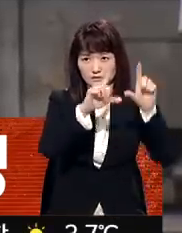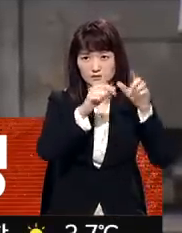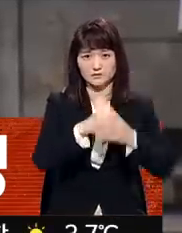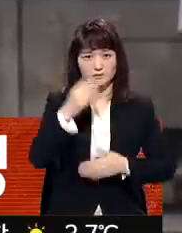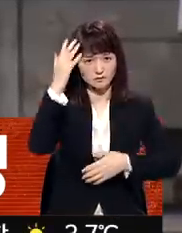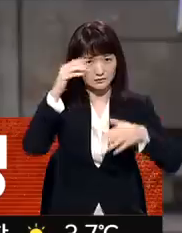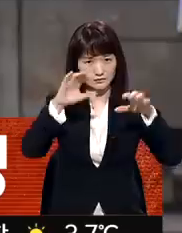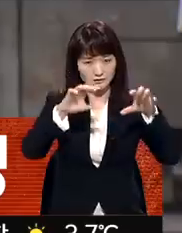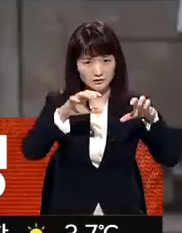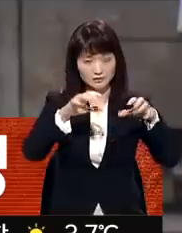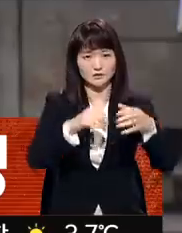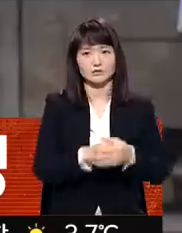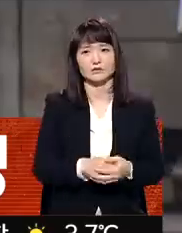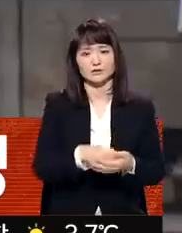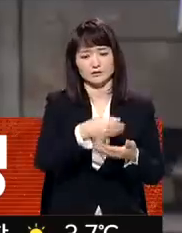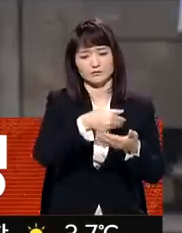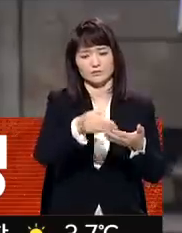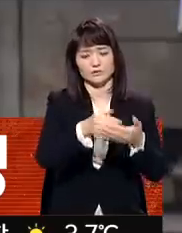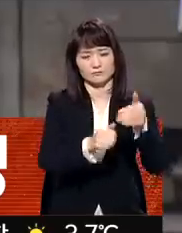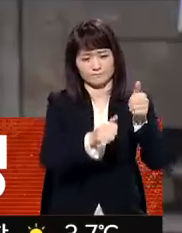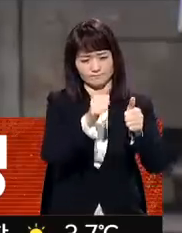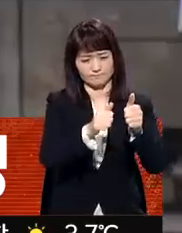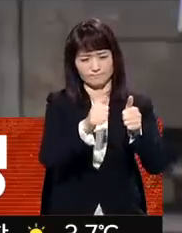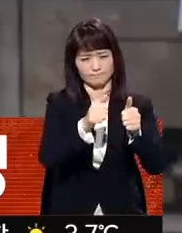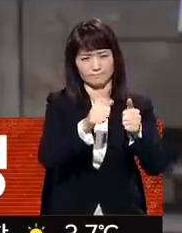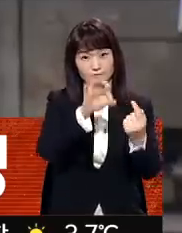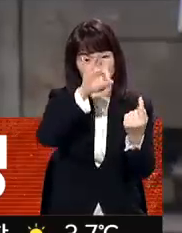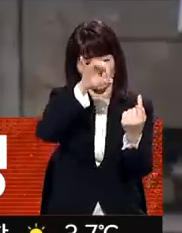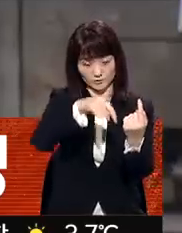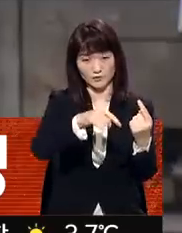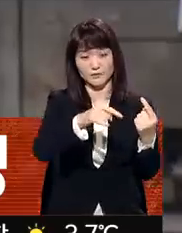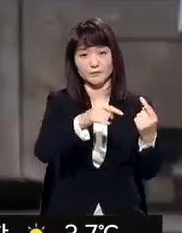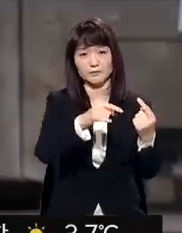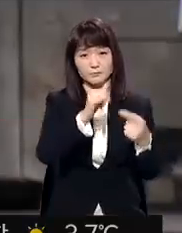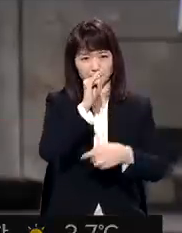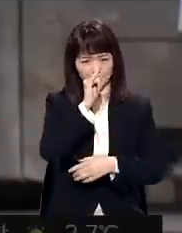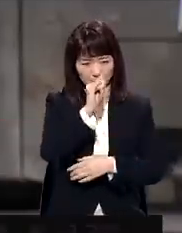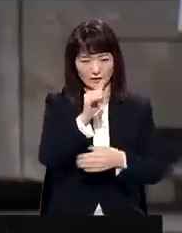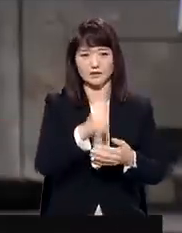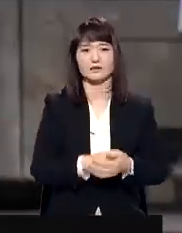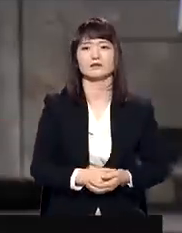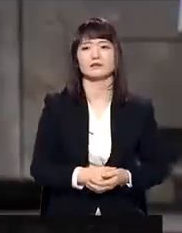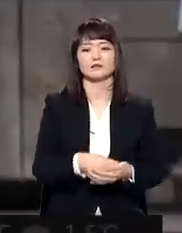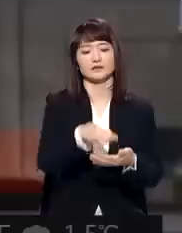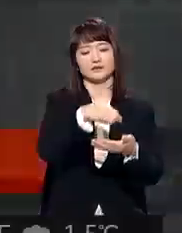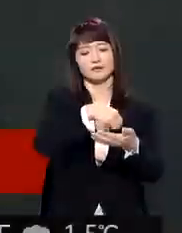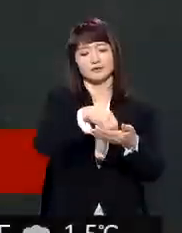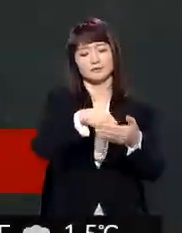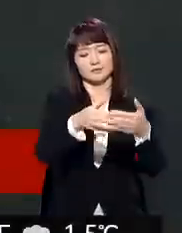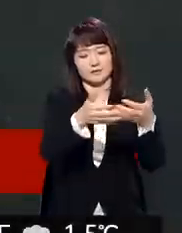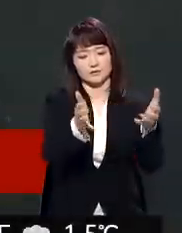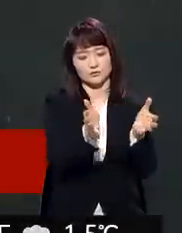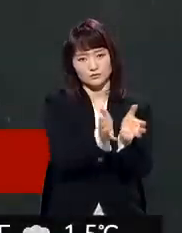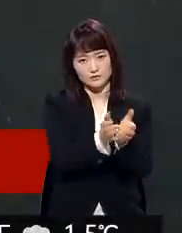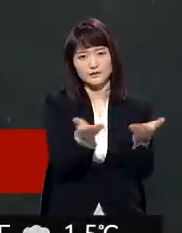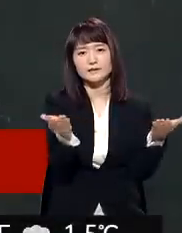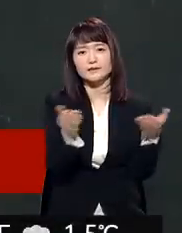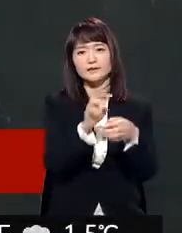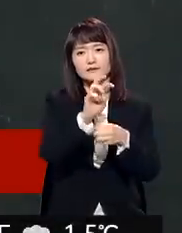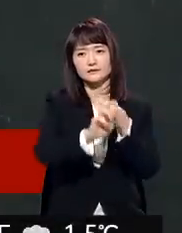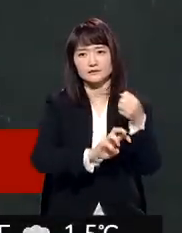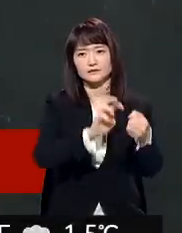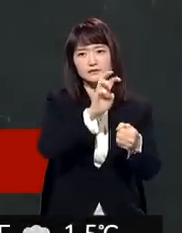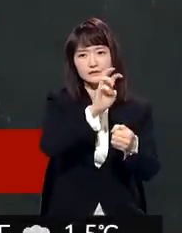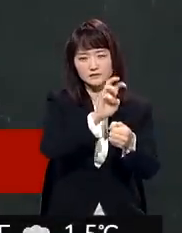미술대전의 대상을 받았다는 거예요 대상을 받을뿐만 아니라 30명 정도의 미수기에 하면서 거장으로 굴림했고 이분